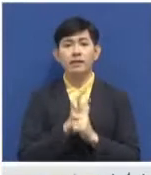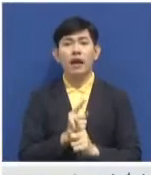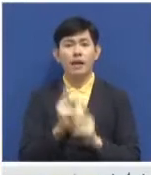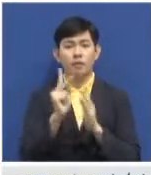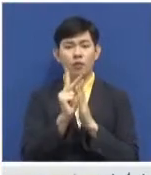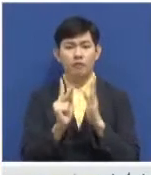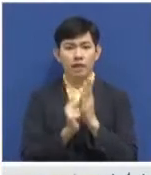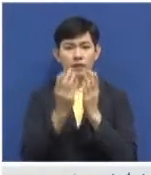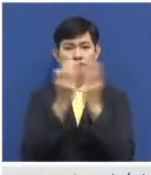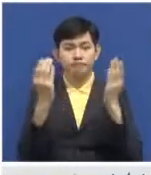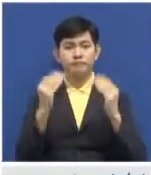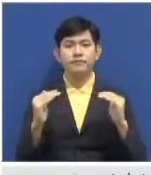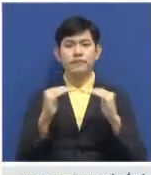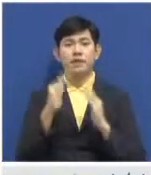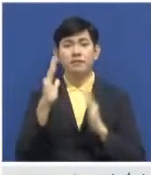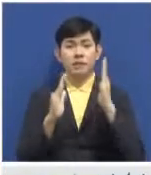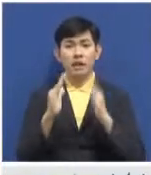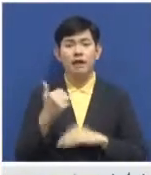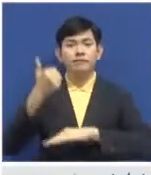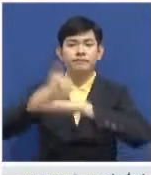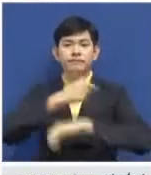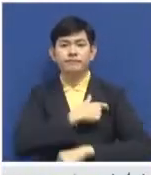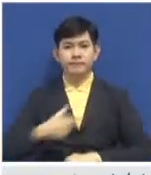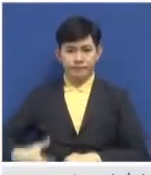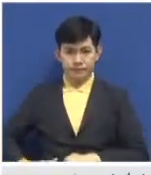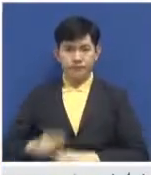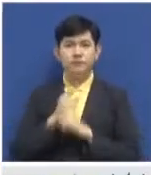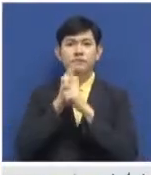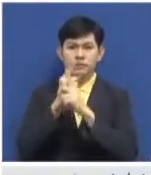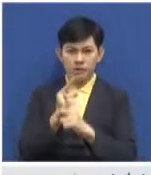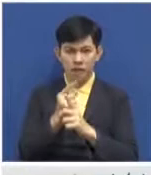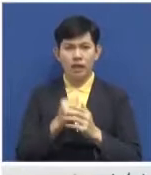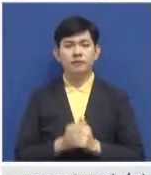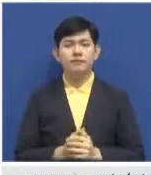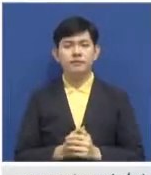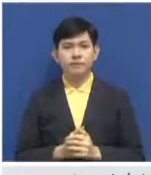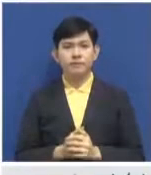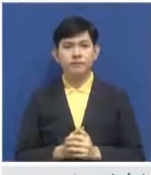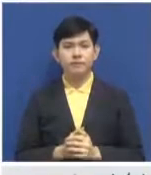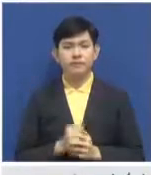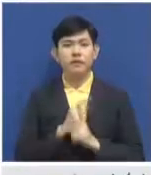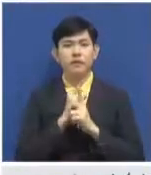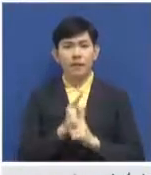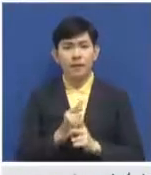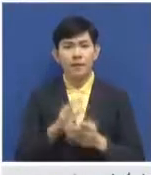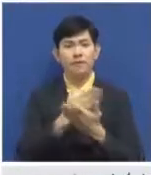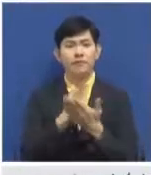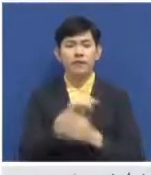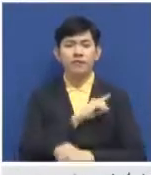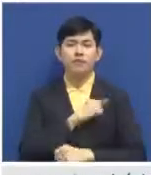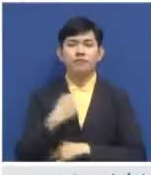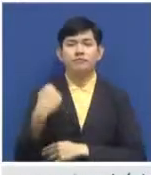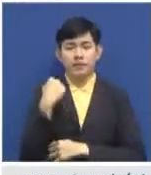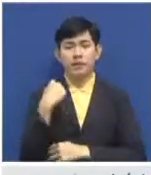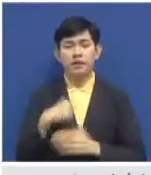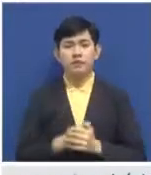ยมีพระมหากษัตริย์ทรงเป็นประมุขเอาไว้ยึดหลักเรื่องราชอาณาจักรพระมหากษัตริย์ทรงเป็นประมุขสืบทอดทางสายโลหิตยึดหลักเรื่องการแบ่งแยกอำนาจยึดห